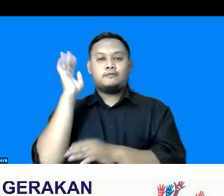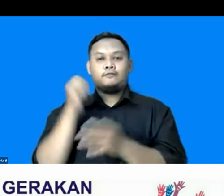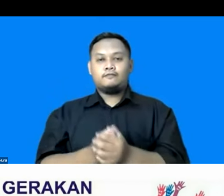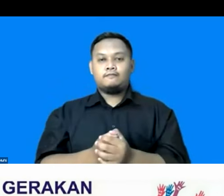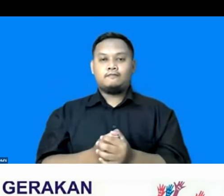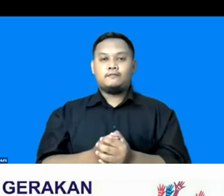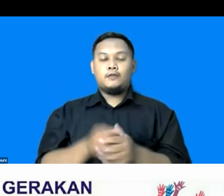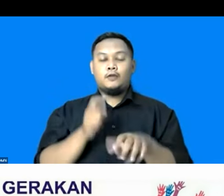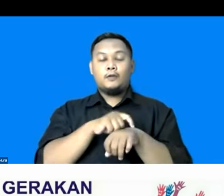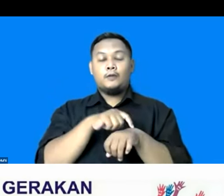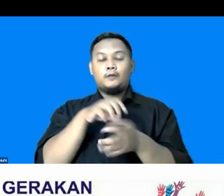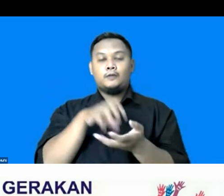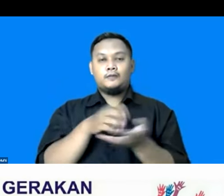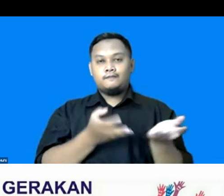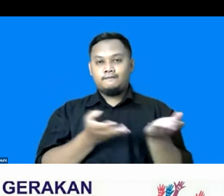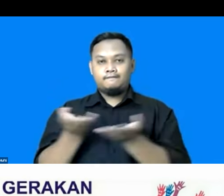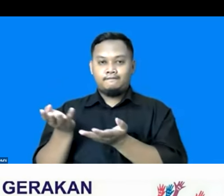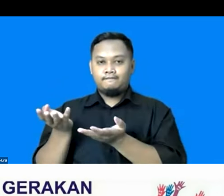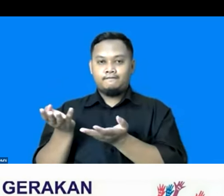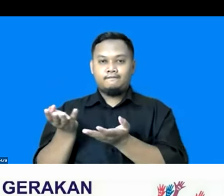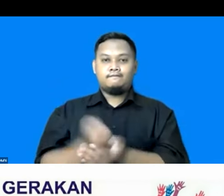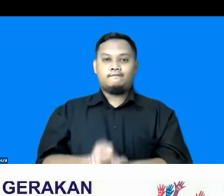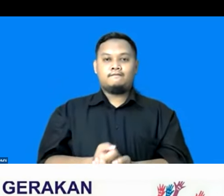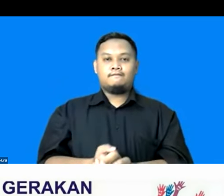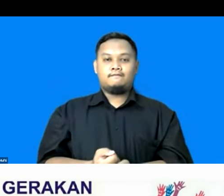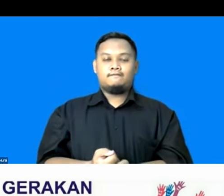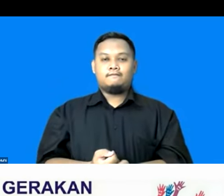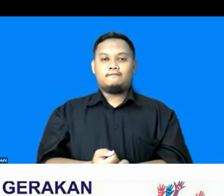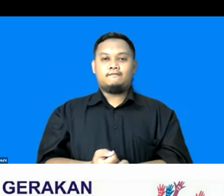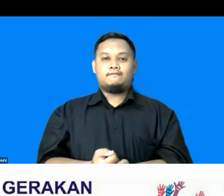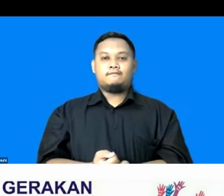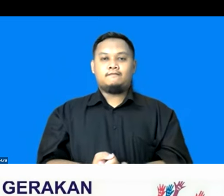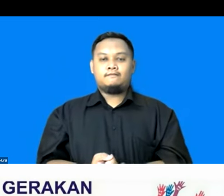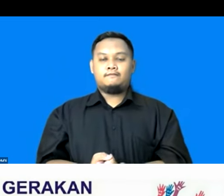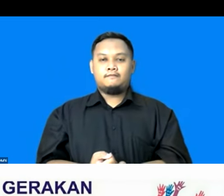paparannya. Waktu dan tempat saya persilahkan Bu Berti, silahkan.